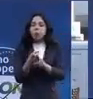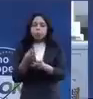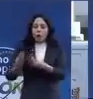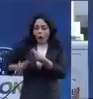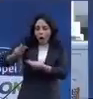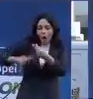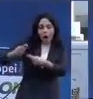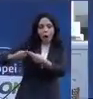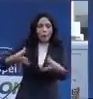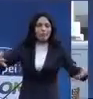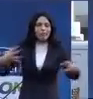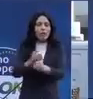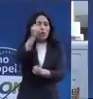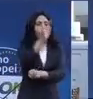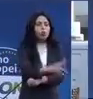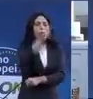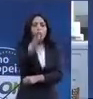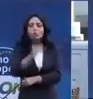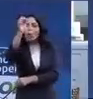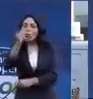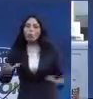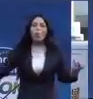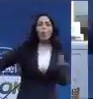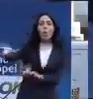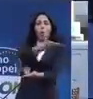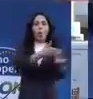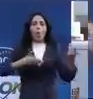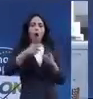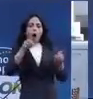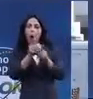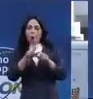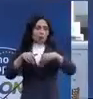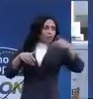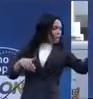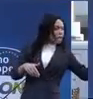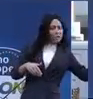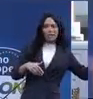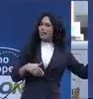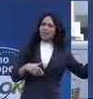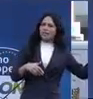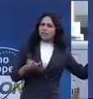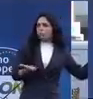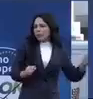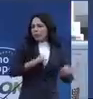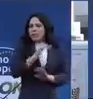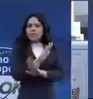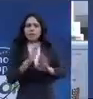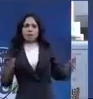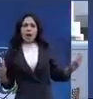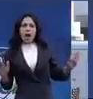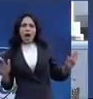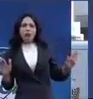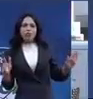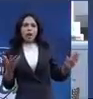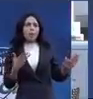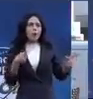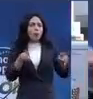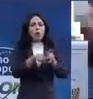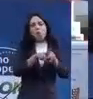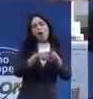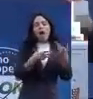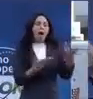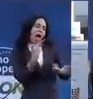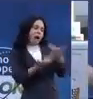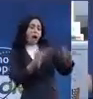sintesi di culture non è appannaggio della sinistra Mi dispiace la strumentalizzazione